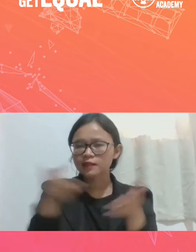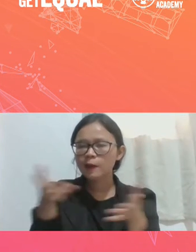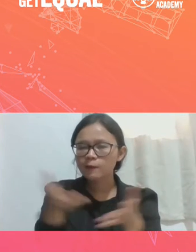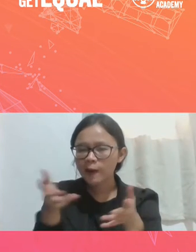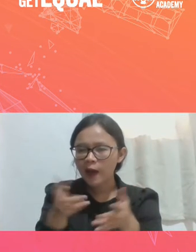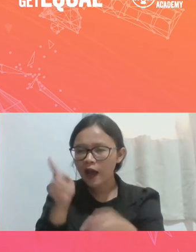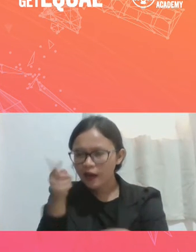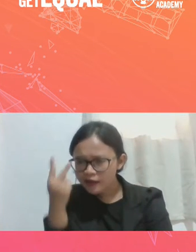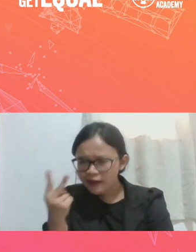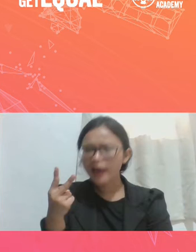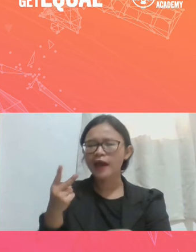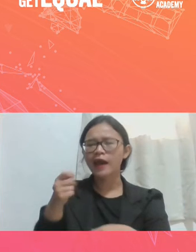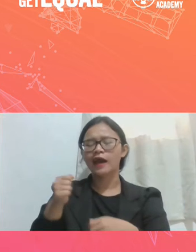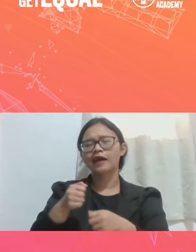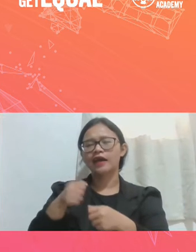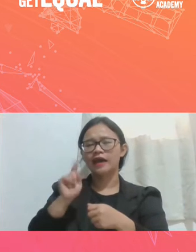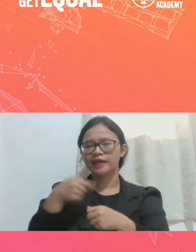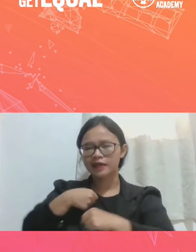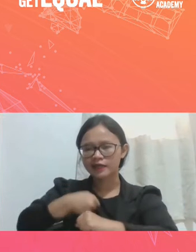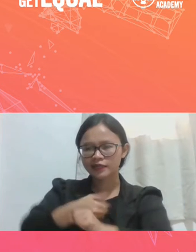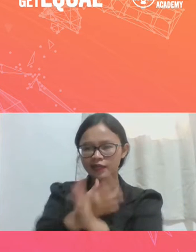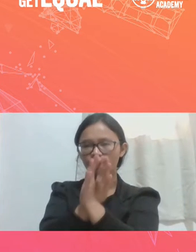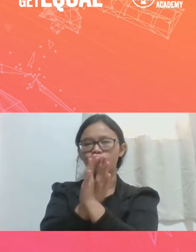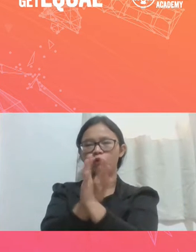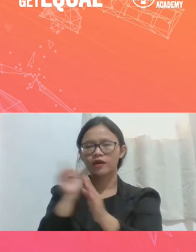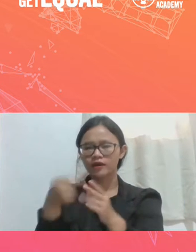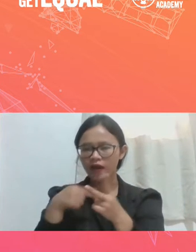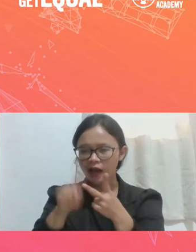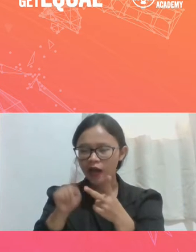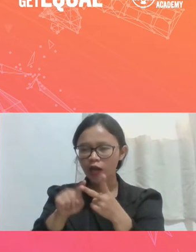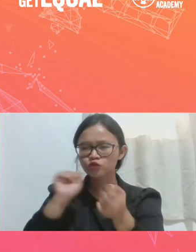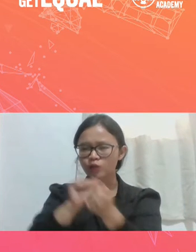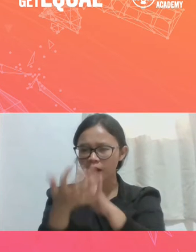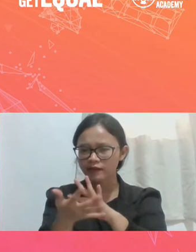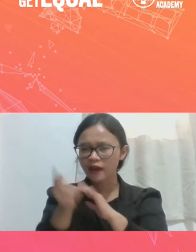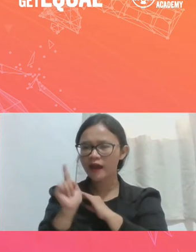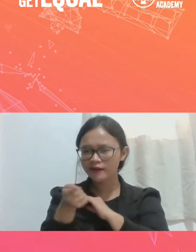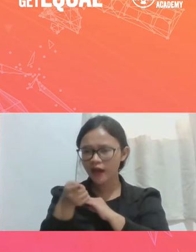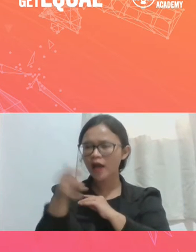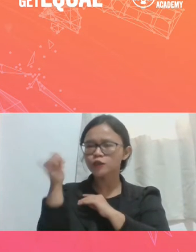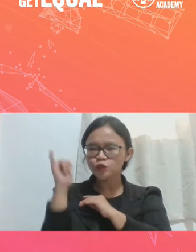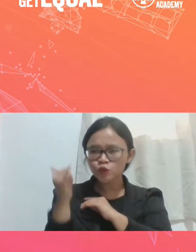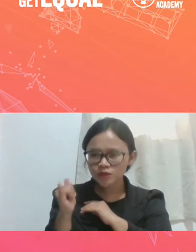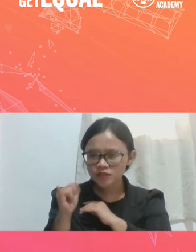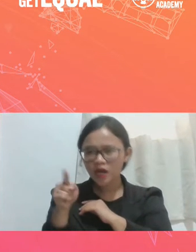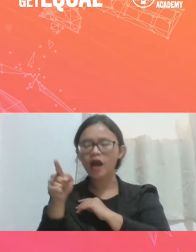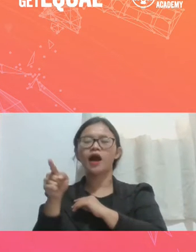Halo, ada dari Riau, Surabaya. Dari mana aja nih teman-teman? Jogja, Manado,